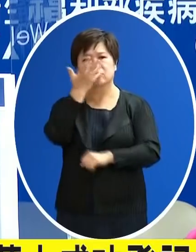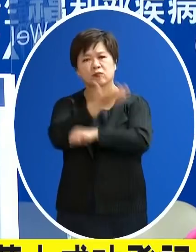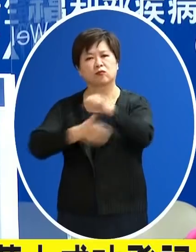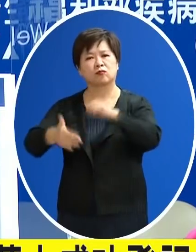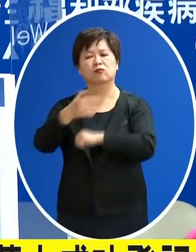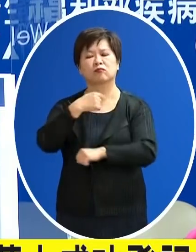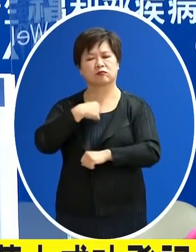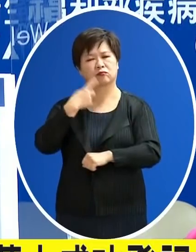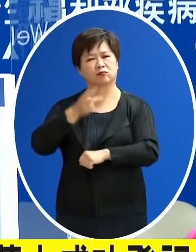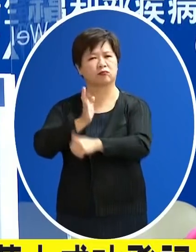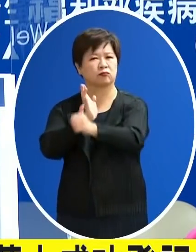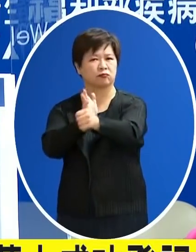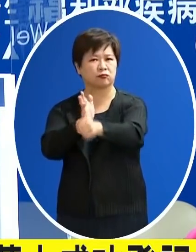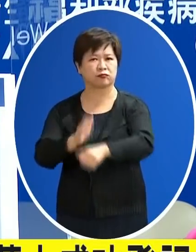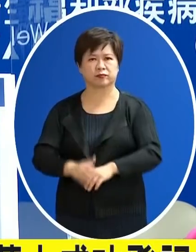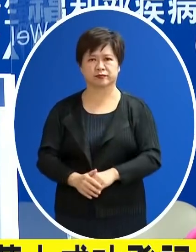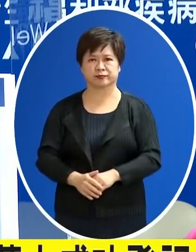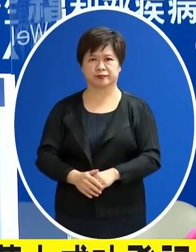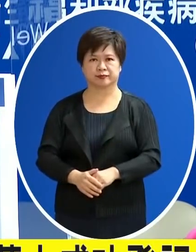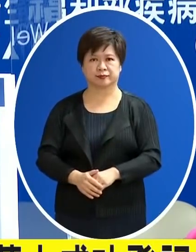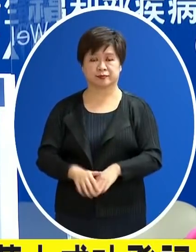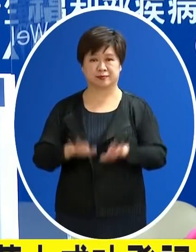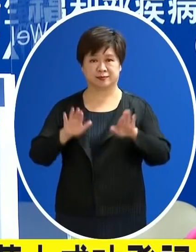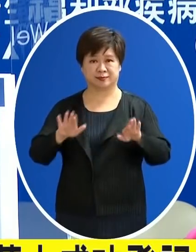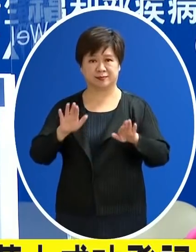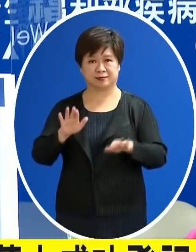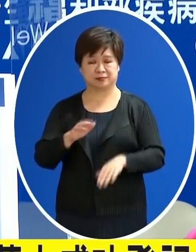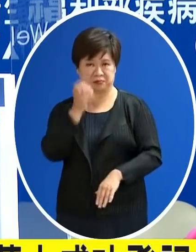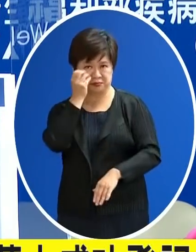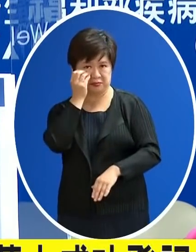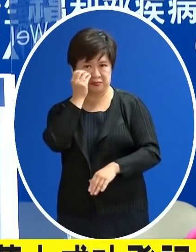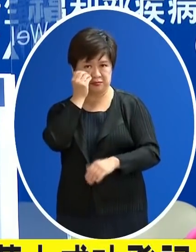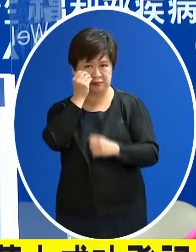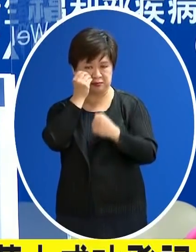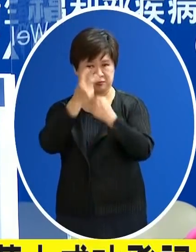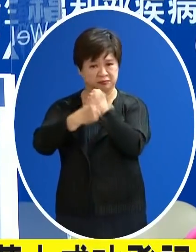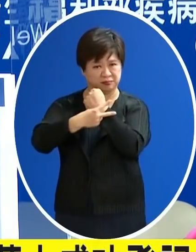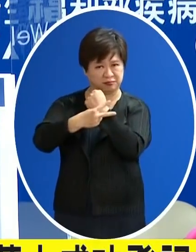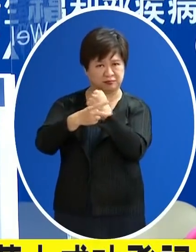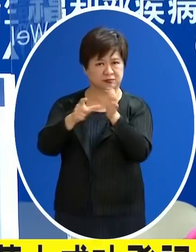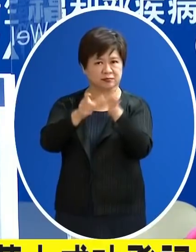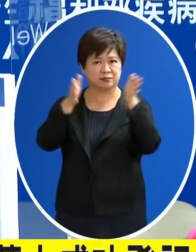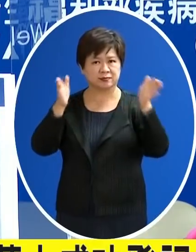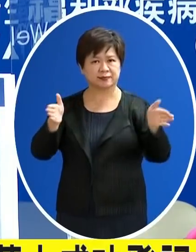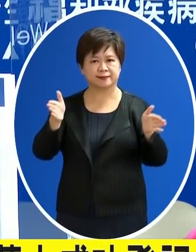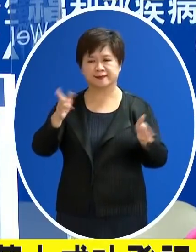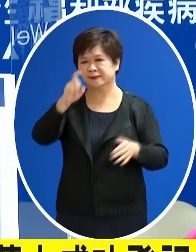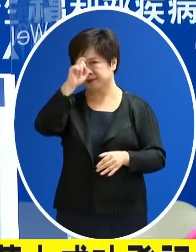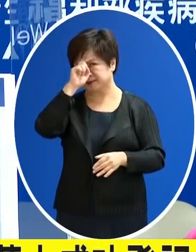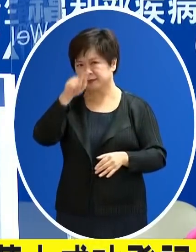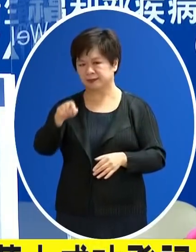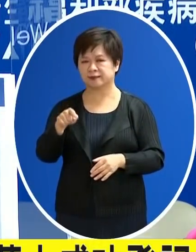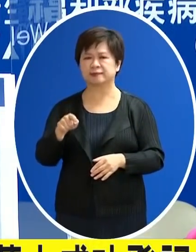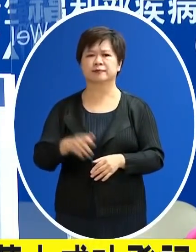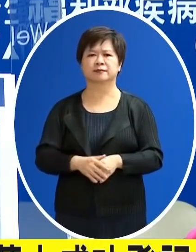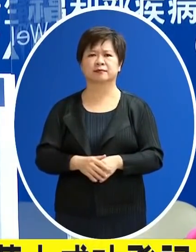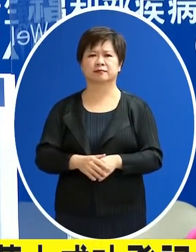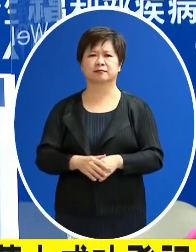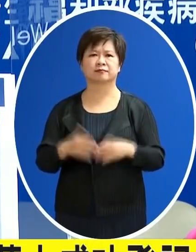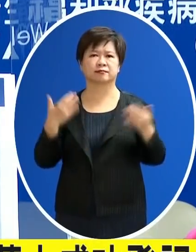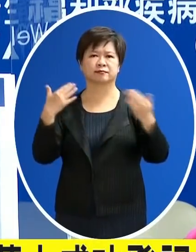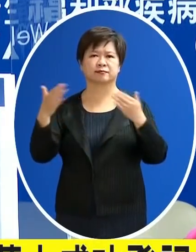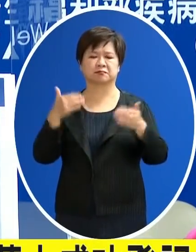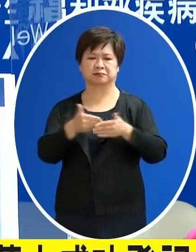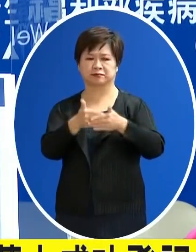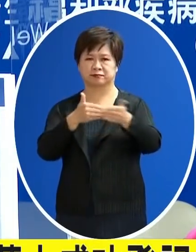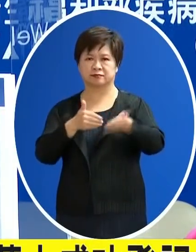下，在这个时候还在观察的第二级警戒的时候能够做一个比较清楚的区隔，那